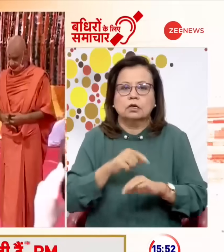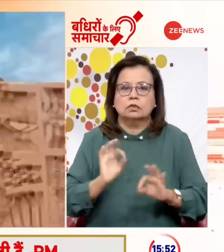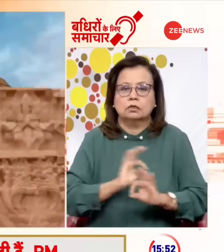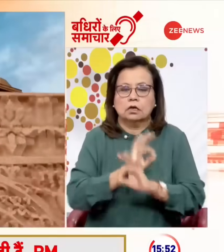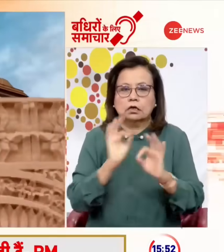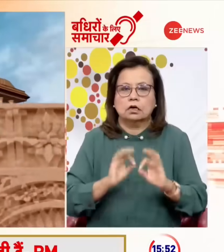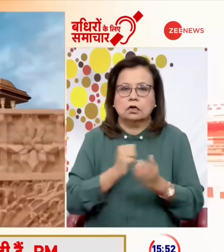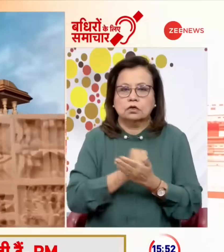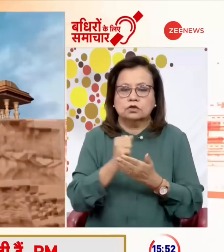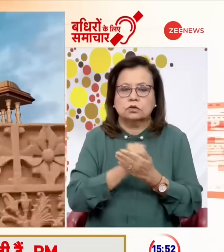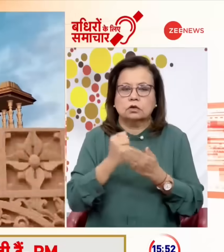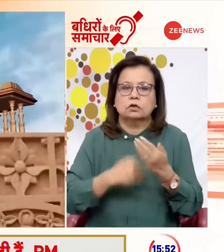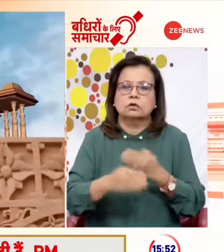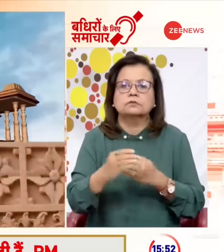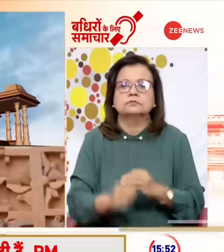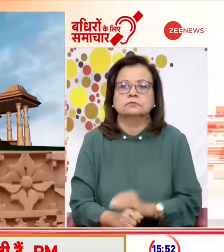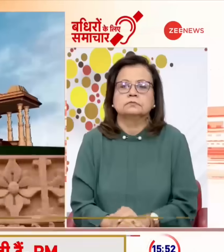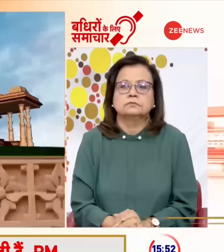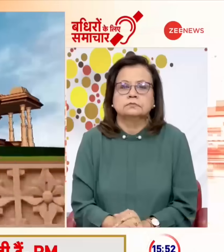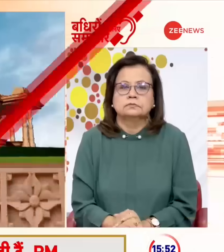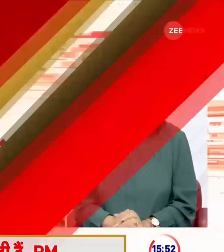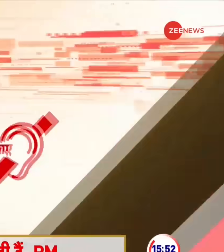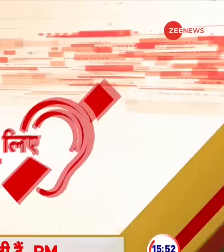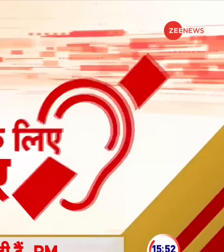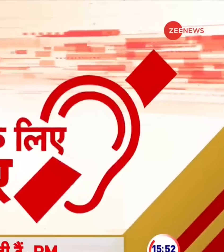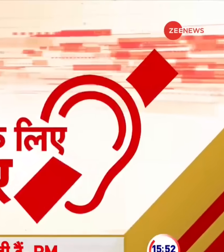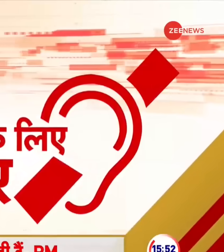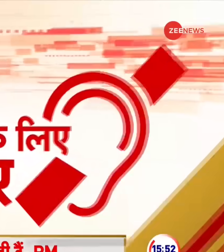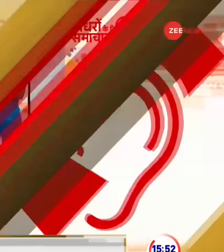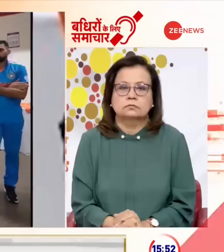में तैयारियां की जा रही हैं।